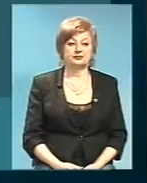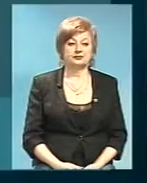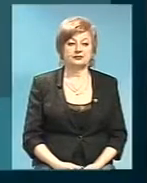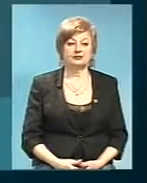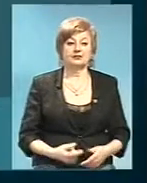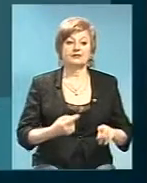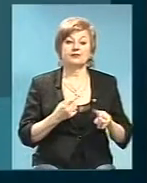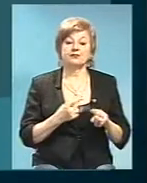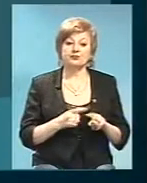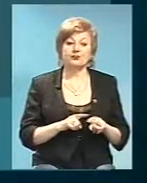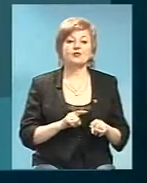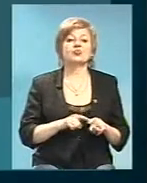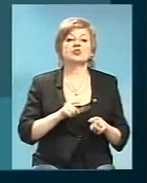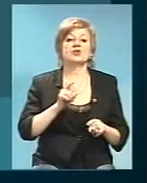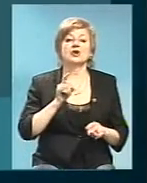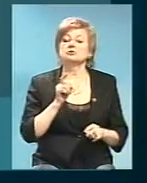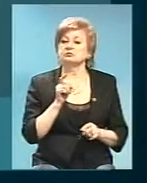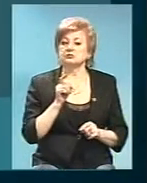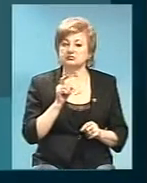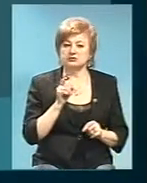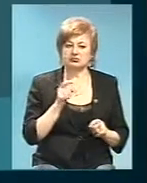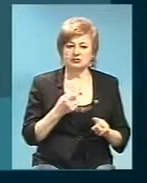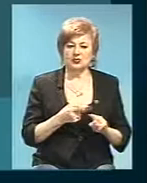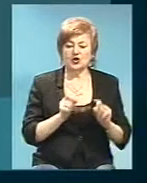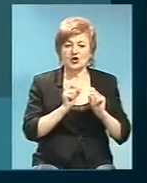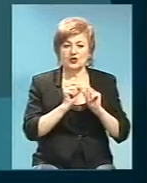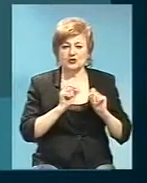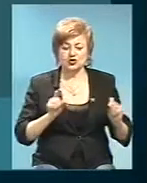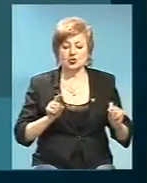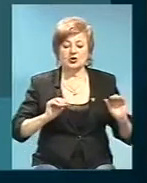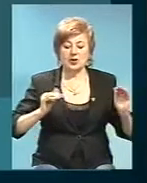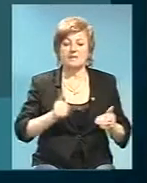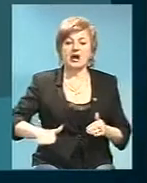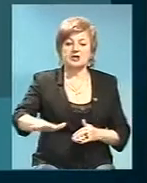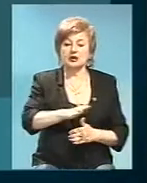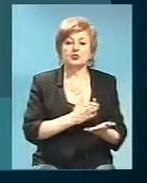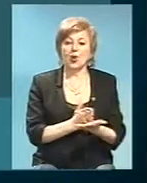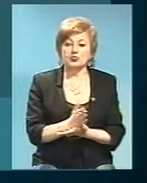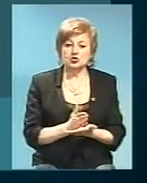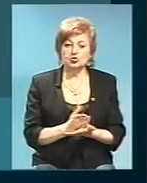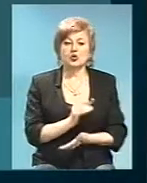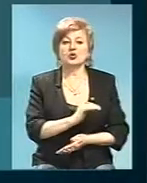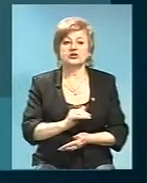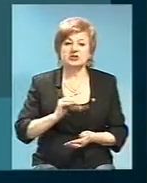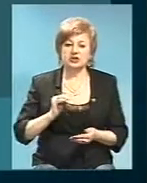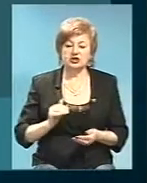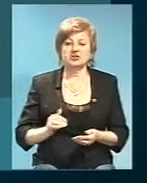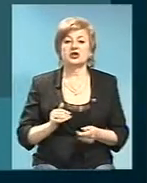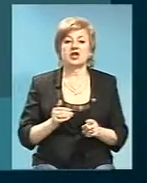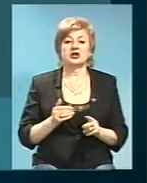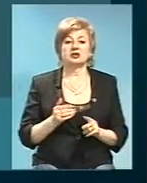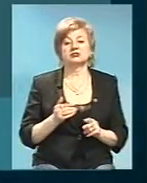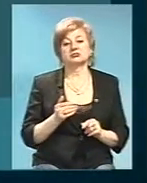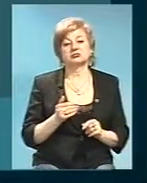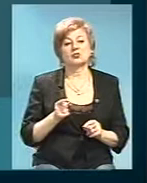Це не нова норма, вона існувала в старому законі, школи мали територію обслуговування. Єдине, що нового, ну,